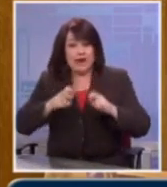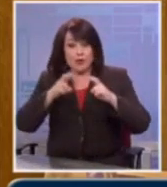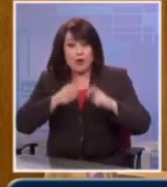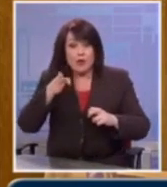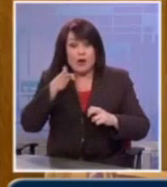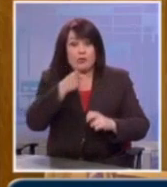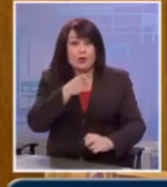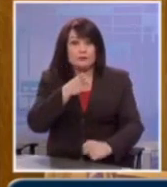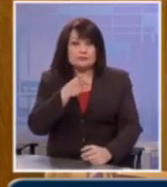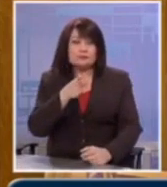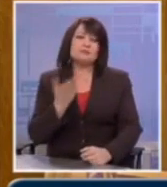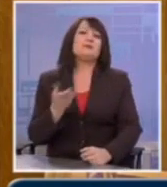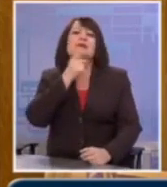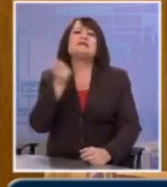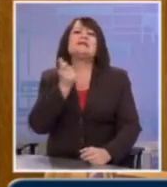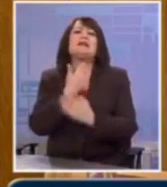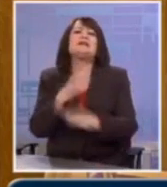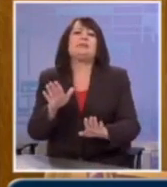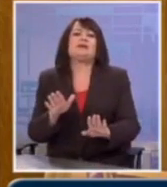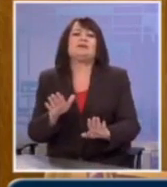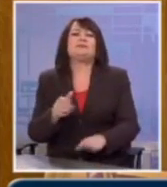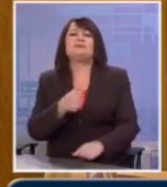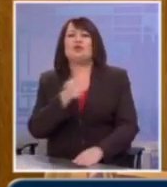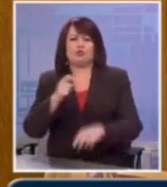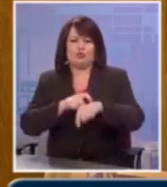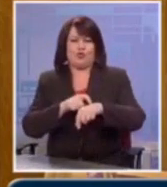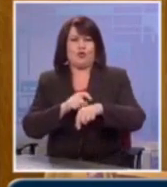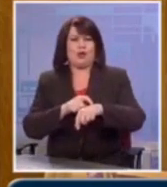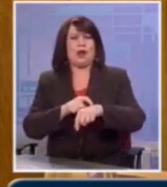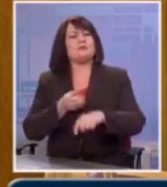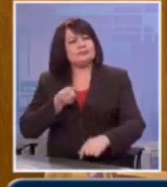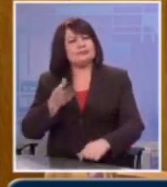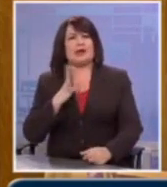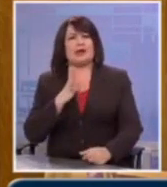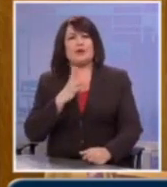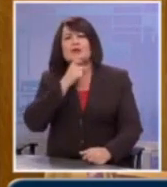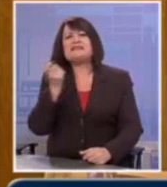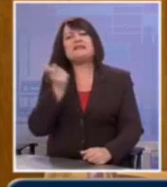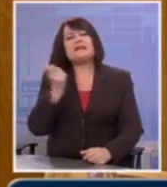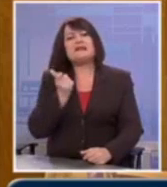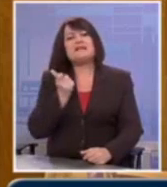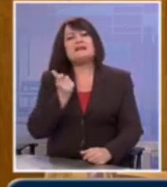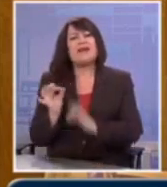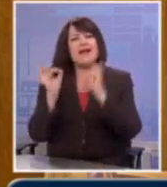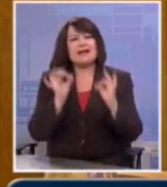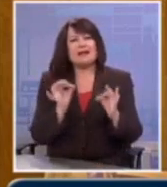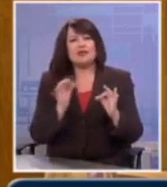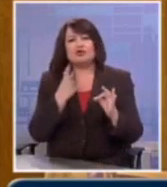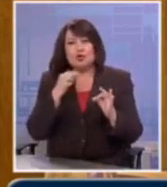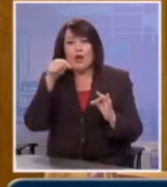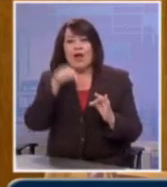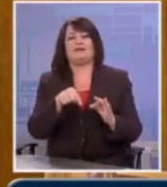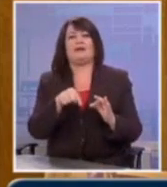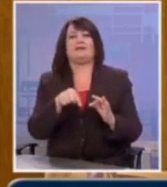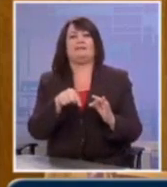μηχανισμός έχουν πάρει σύνταξη και όχι μόνο στην ώρα τους πάρα πάρα πολλοί από αυτοί ακριβώς επειδή δημιουργήθηκαν